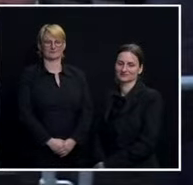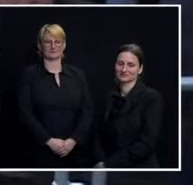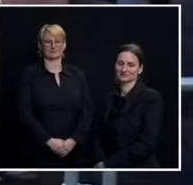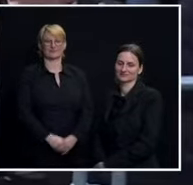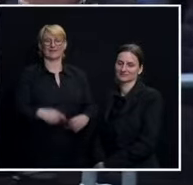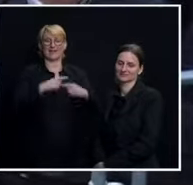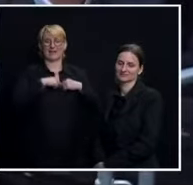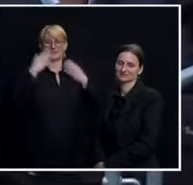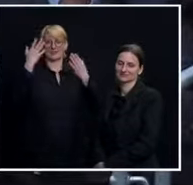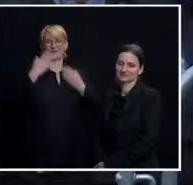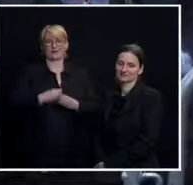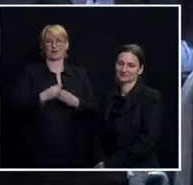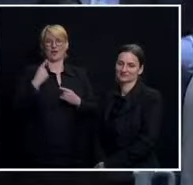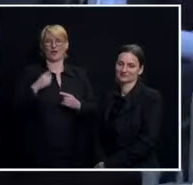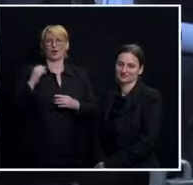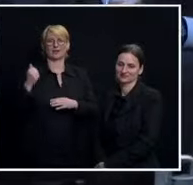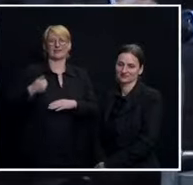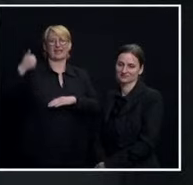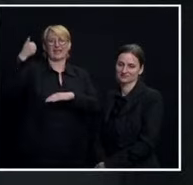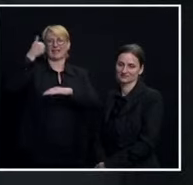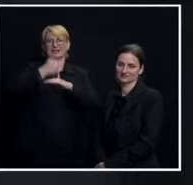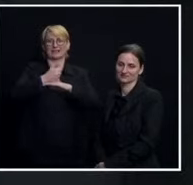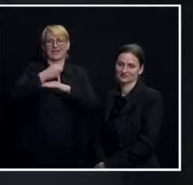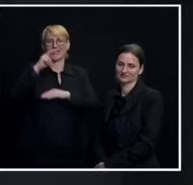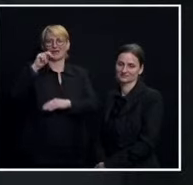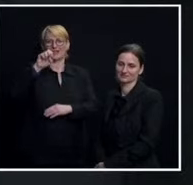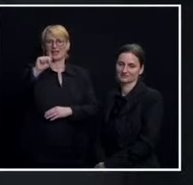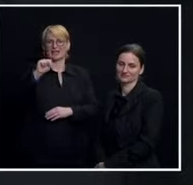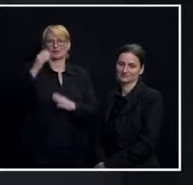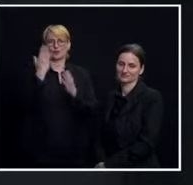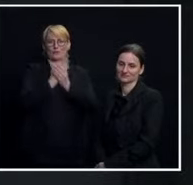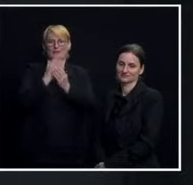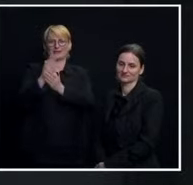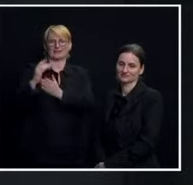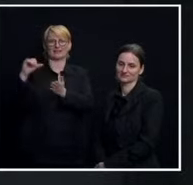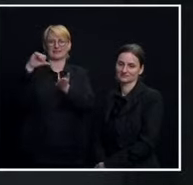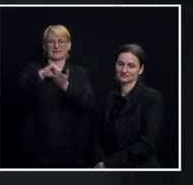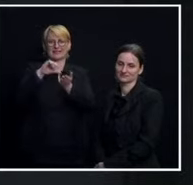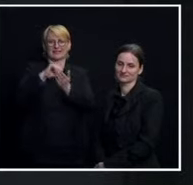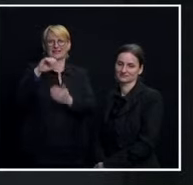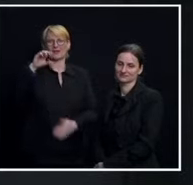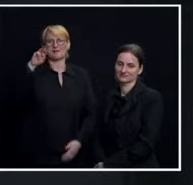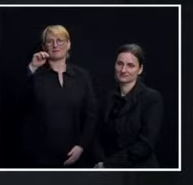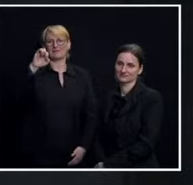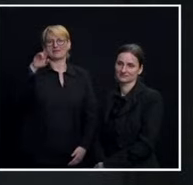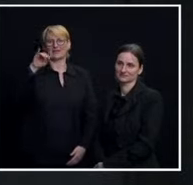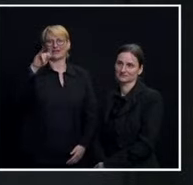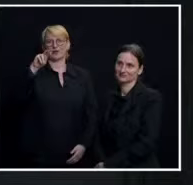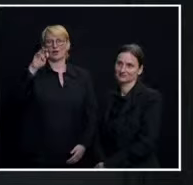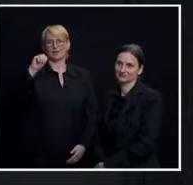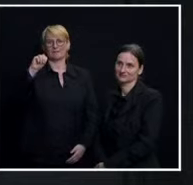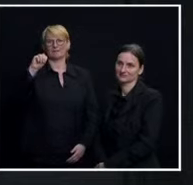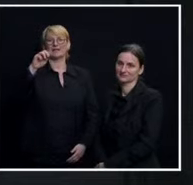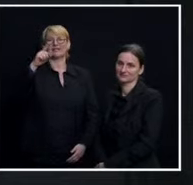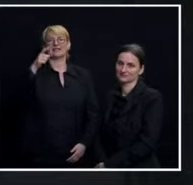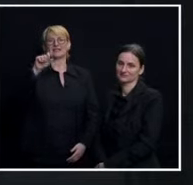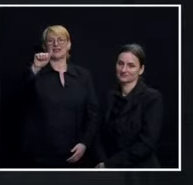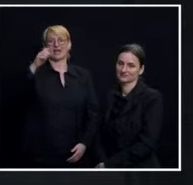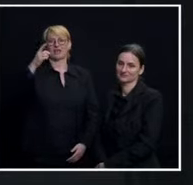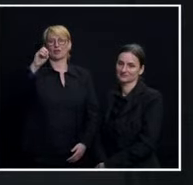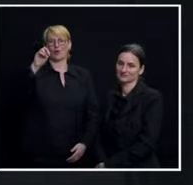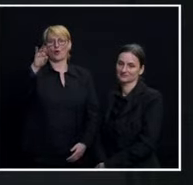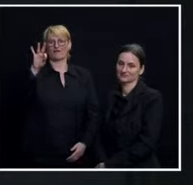Herzlich willkommen auch die Direktorin des NS-Dokumentationszentrums, Frau Miriam Zadoff. Herzlich willkommen bei uns.